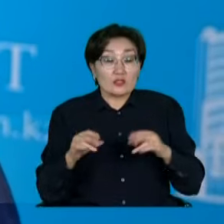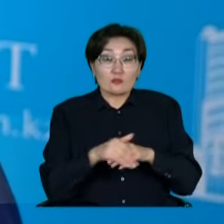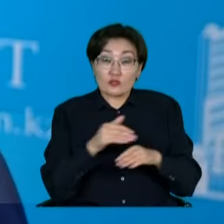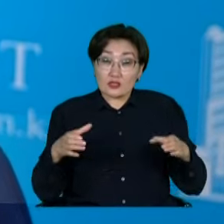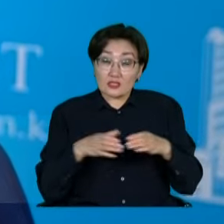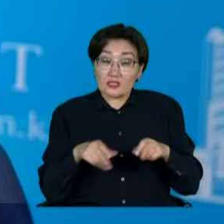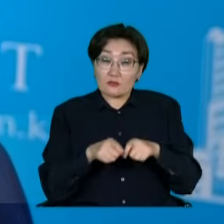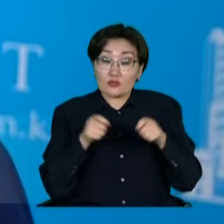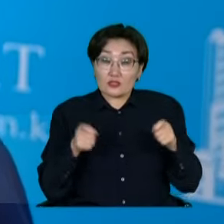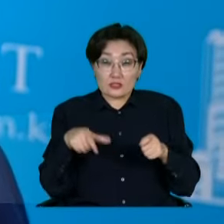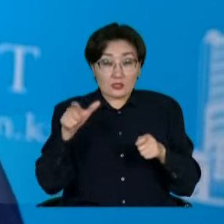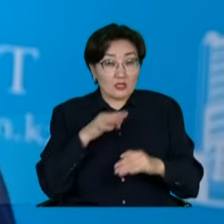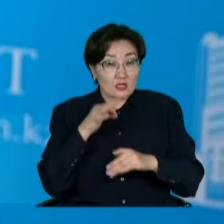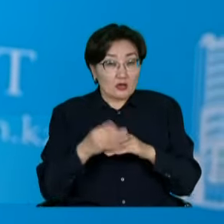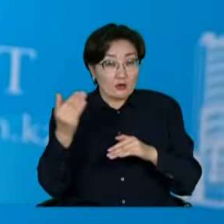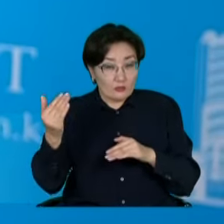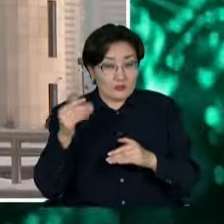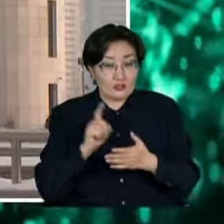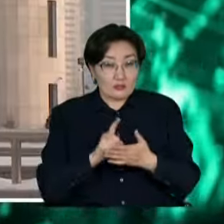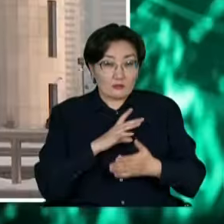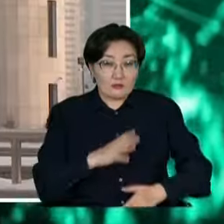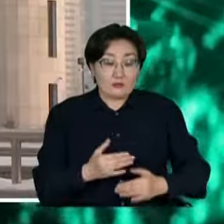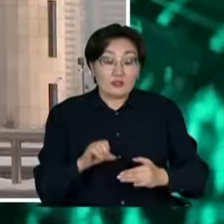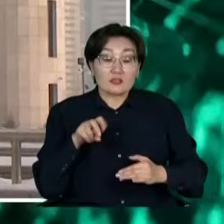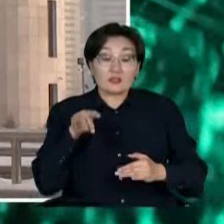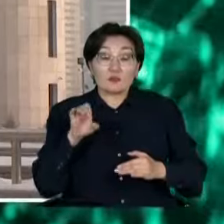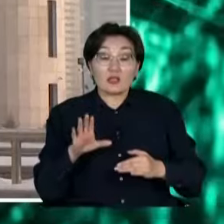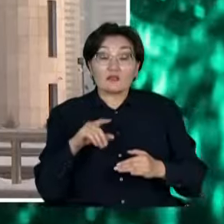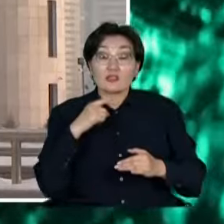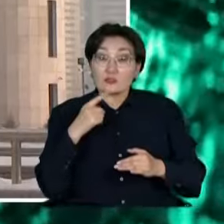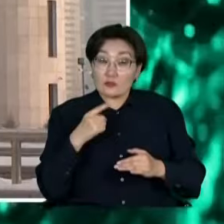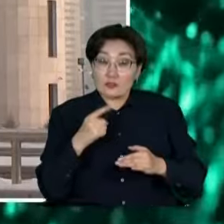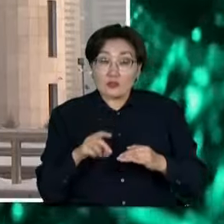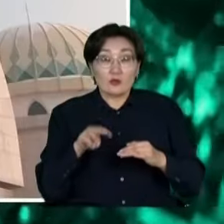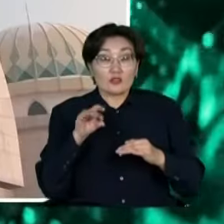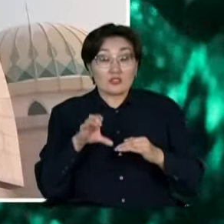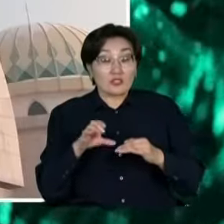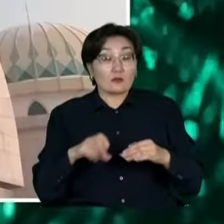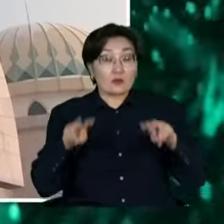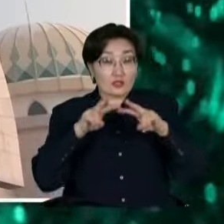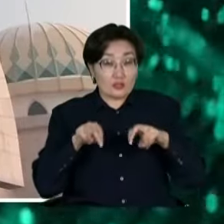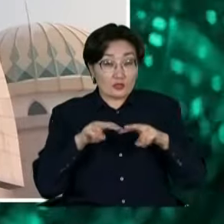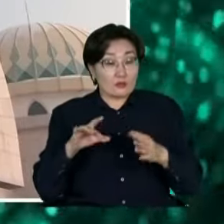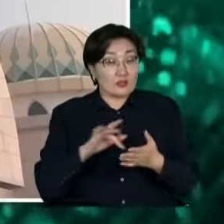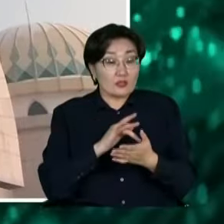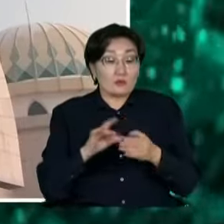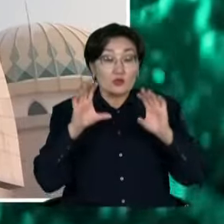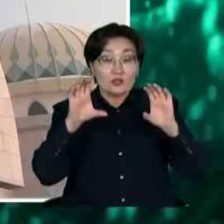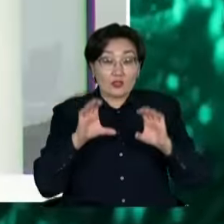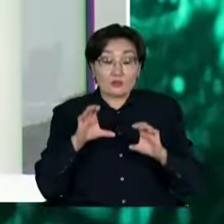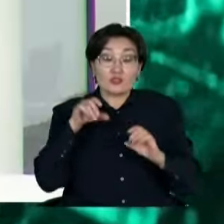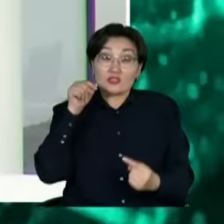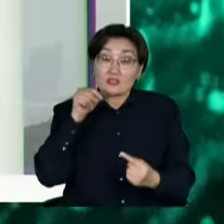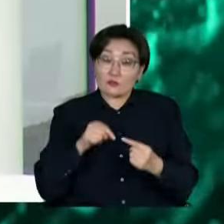қорларын ұйымдастырушылардың жауапкершілігі деп санаймын. Әлихан Смайловтың айтуынша, мәжілісте қаралып жатқан бюджет кодексі